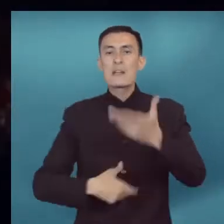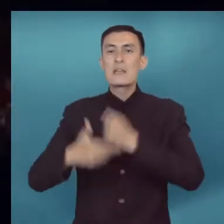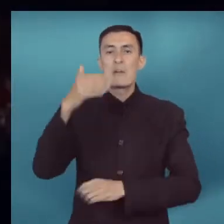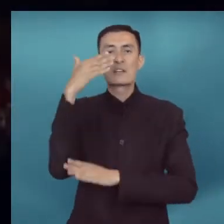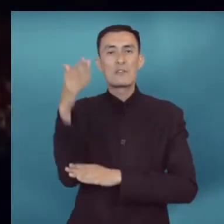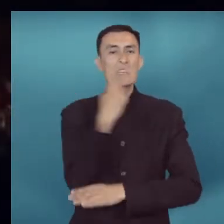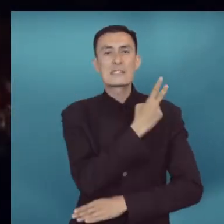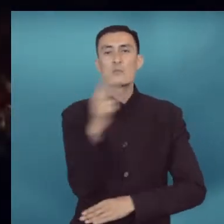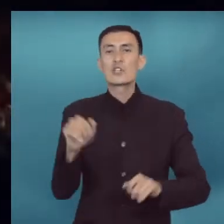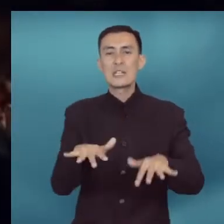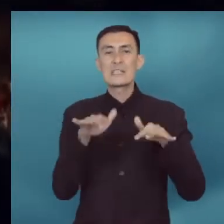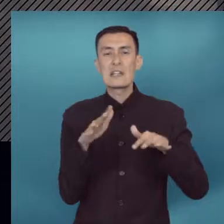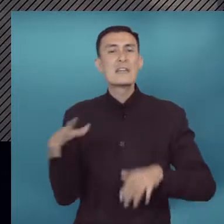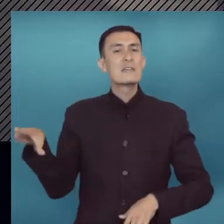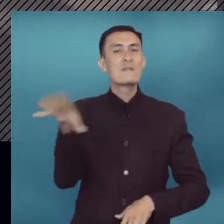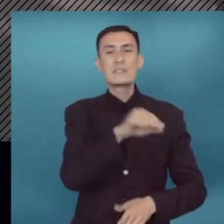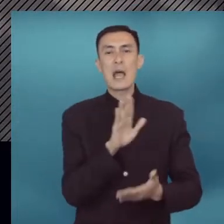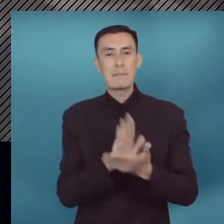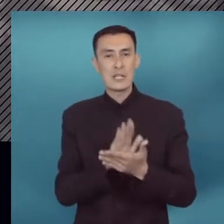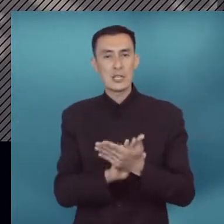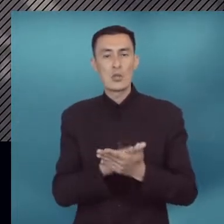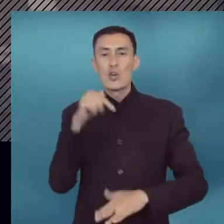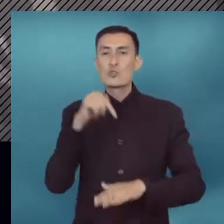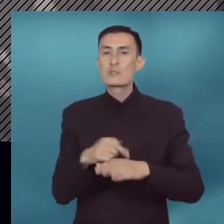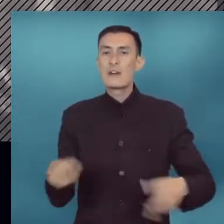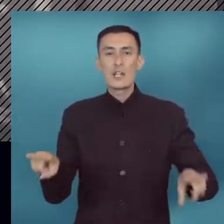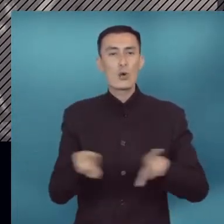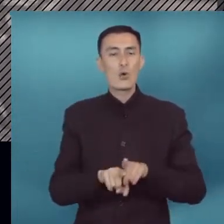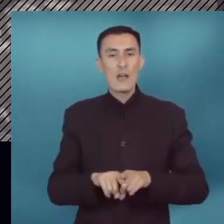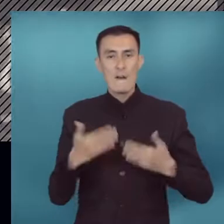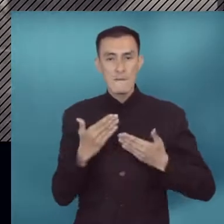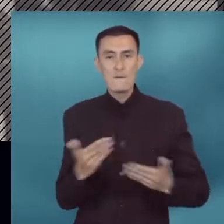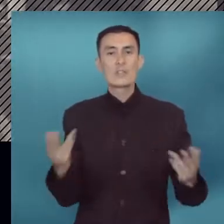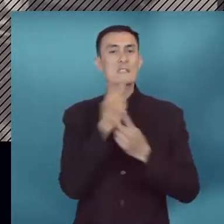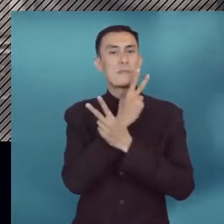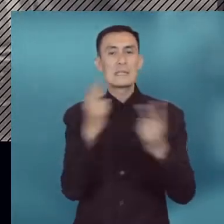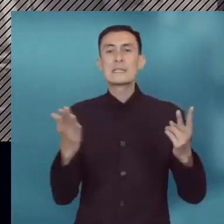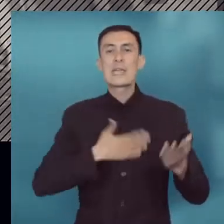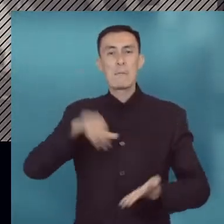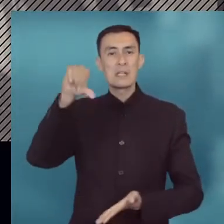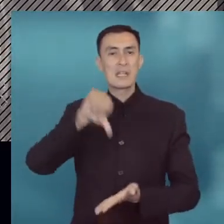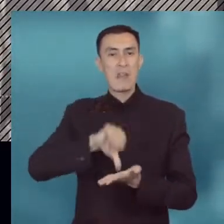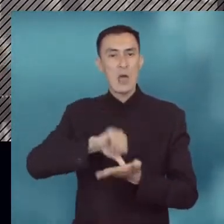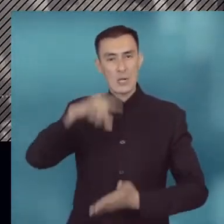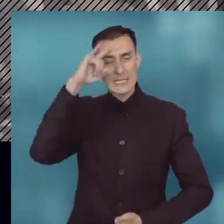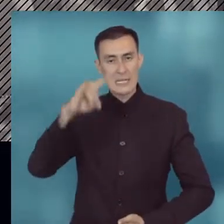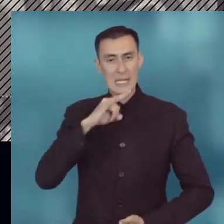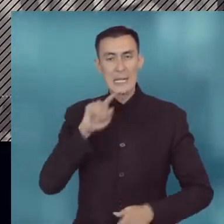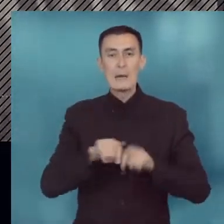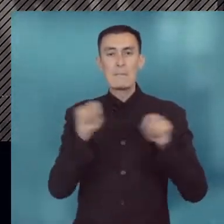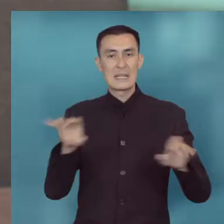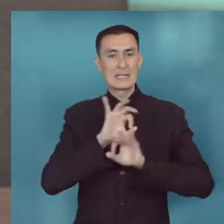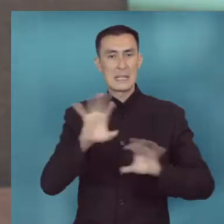флаг, смотришь на зрителей, и они тебе аплодируют. Чувство такое. Вот смотрите, я представляю Казахстан,